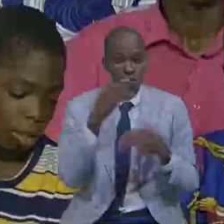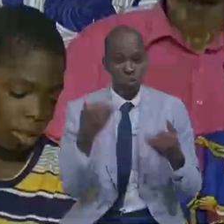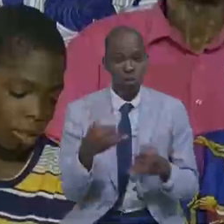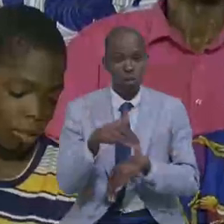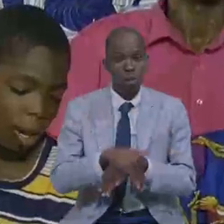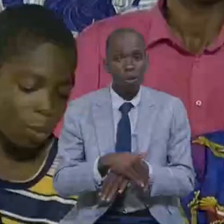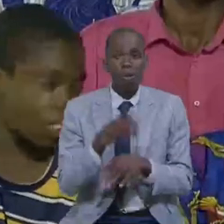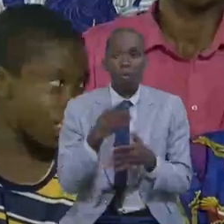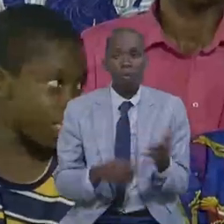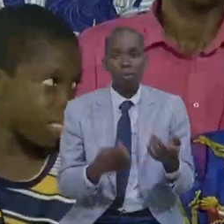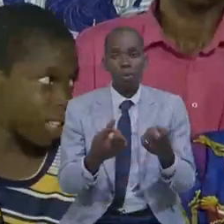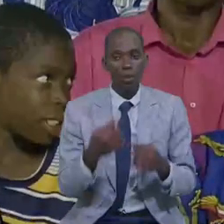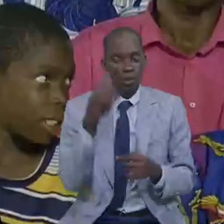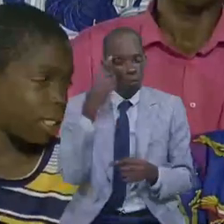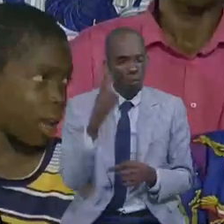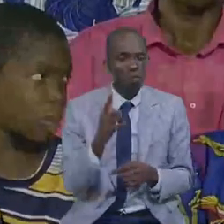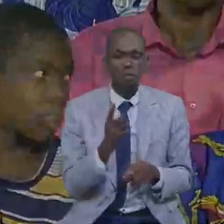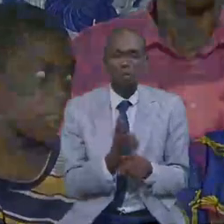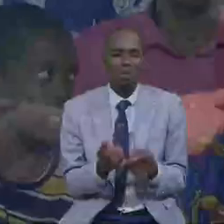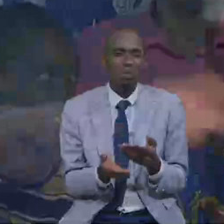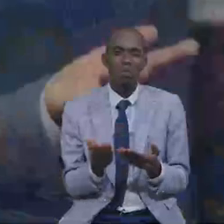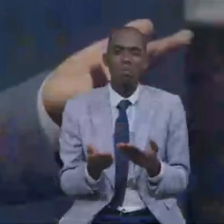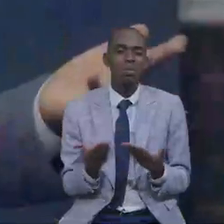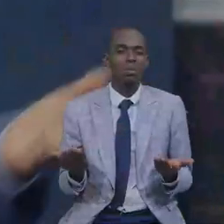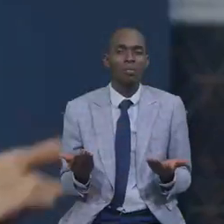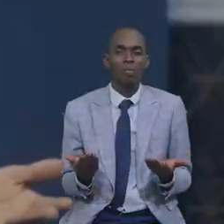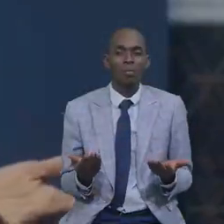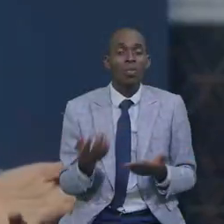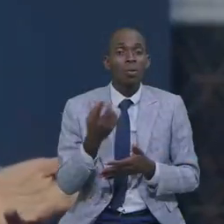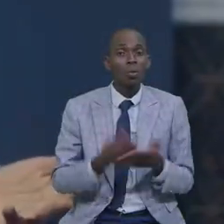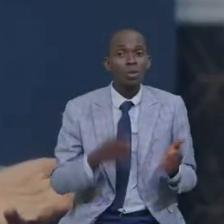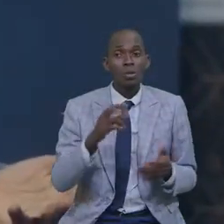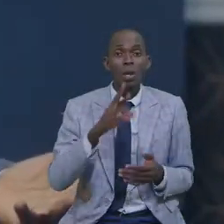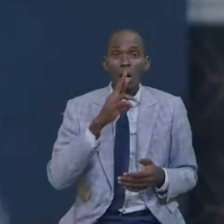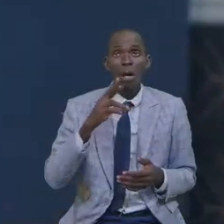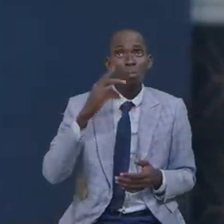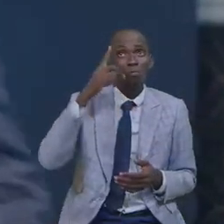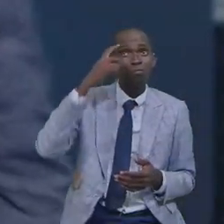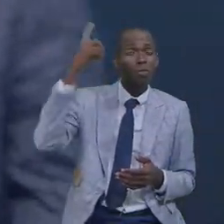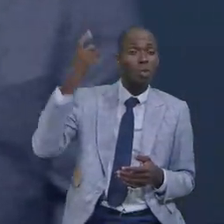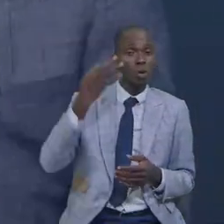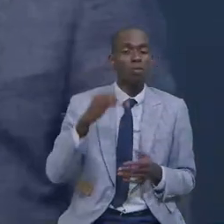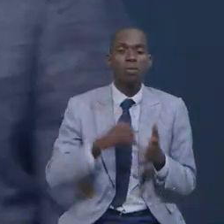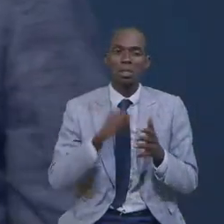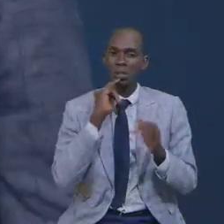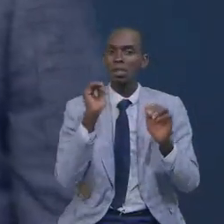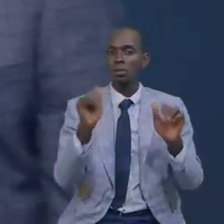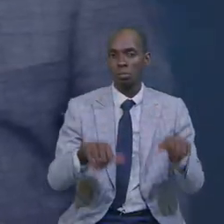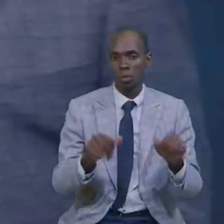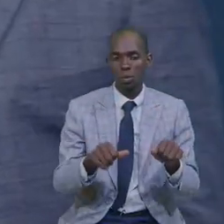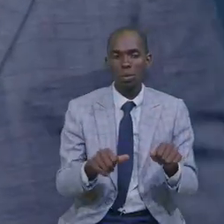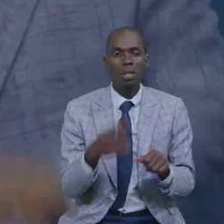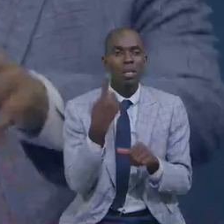soir c'est pour ça pourquoi tu es venu c'est possible ce dont tu rêves avoir c'est possible